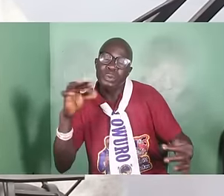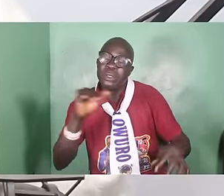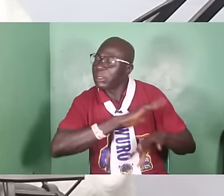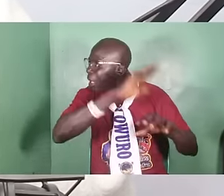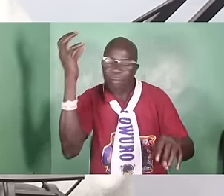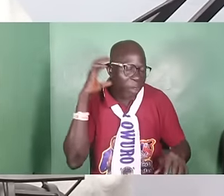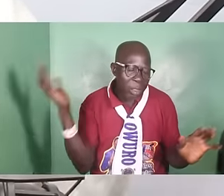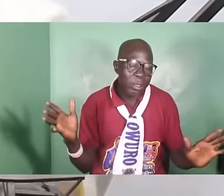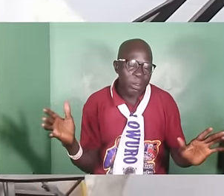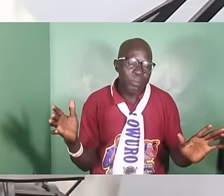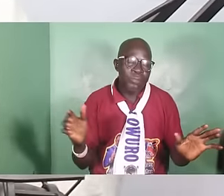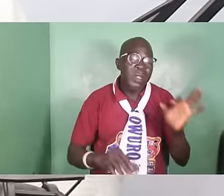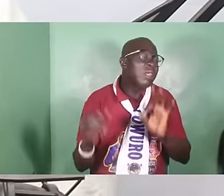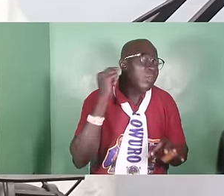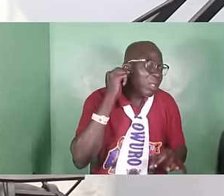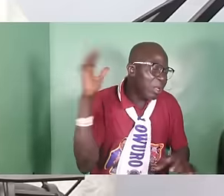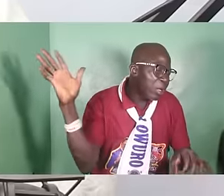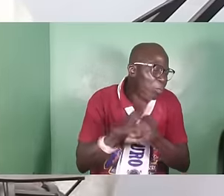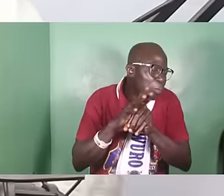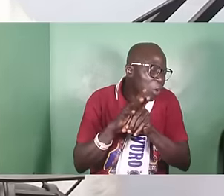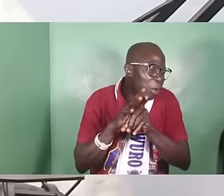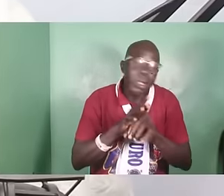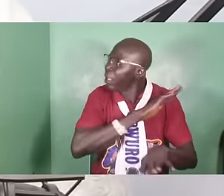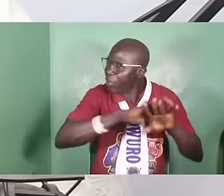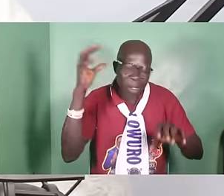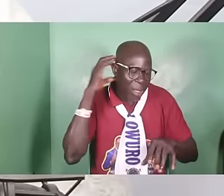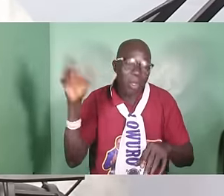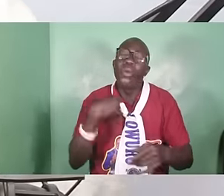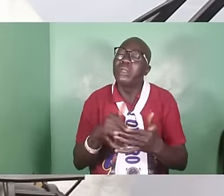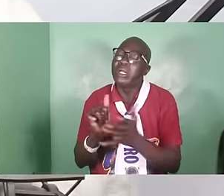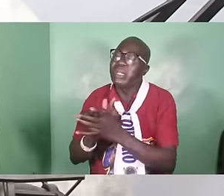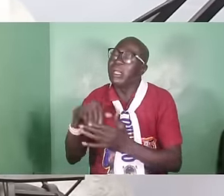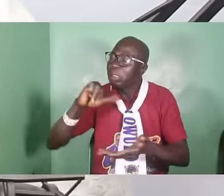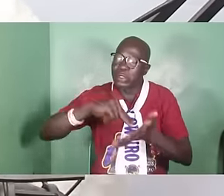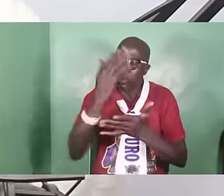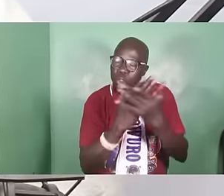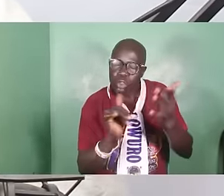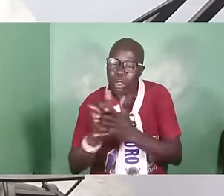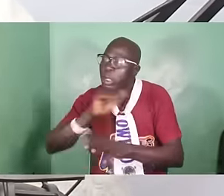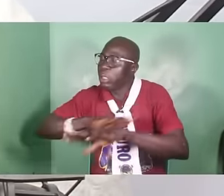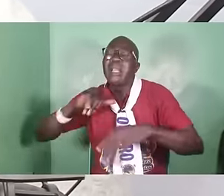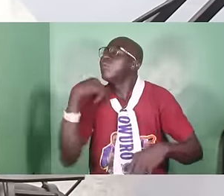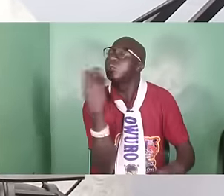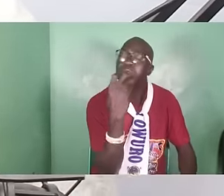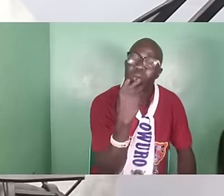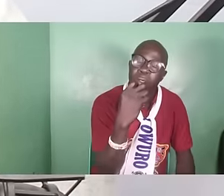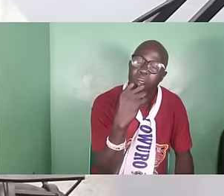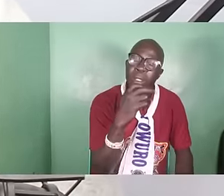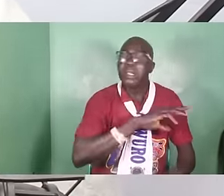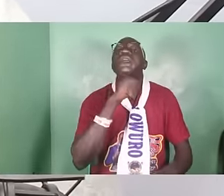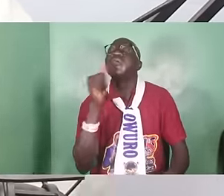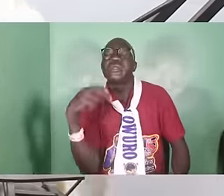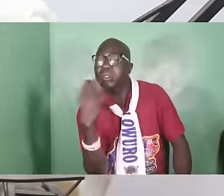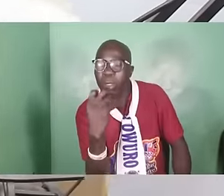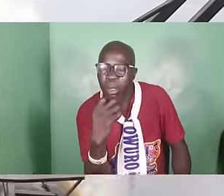Amen. Amen. Amen. Amen. Amen. Amen. Amen. Amen. Amen. Amen. Amen. Amen. Amen. Amen. Amen. Amen. Amen. Amen. Amen. Amen. Amen.